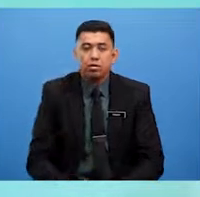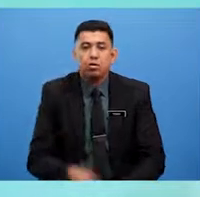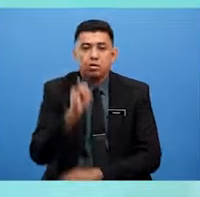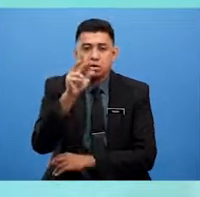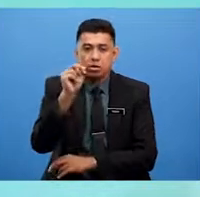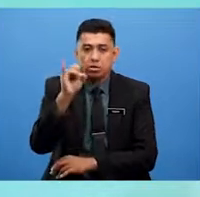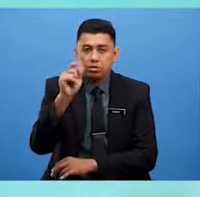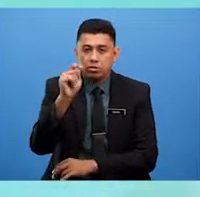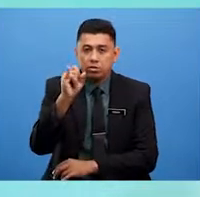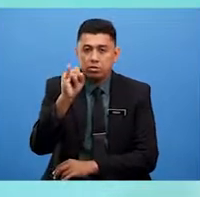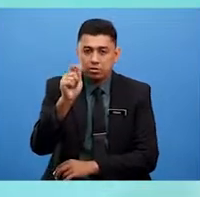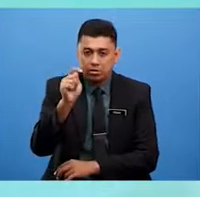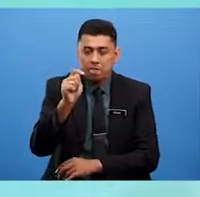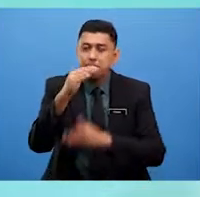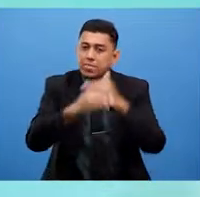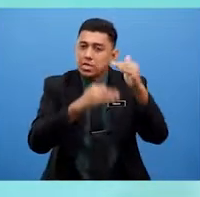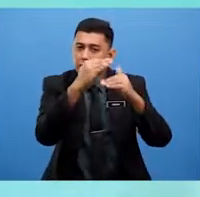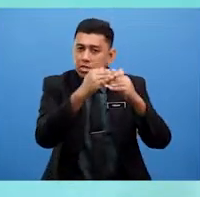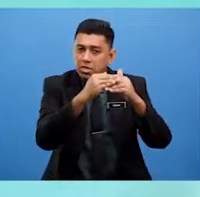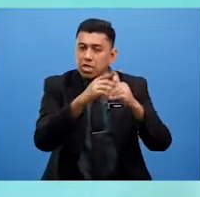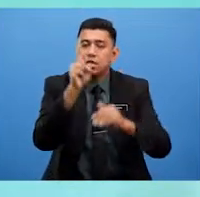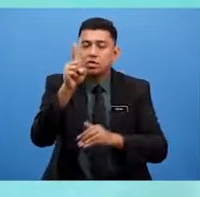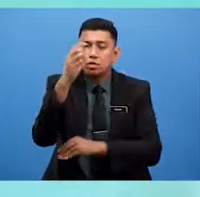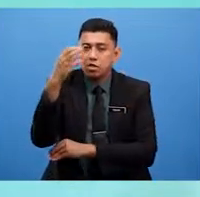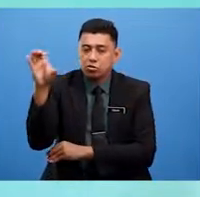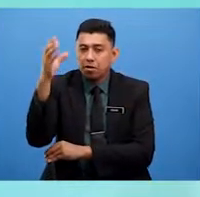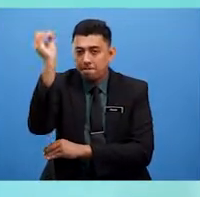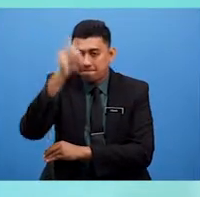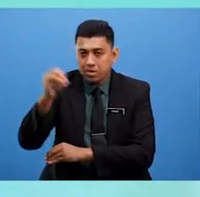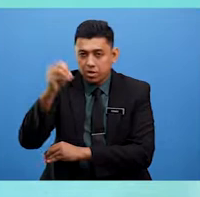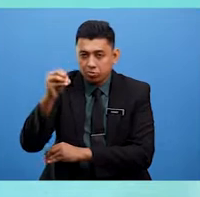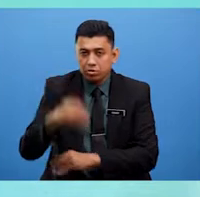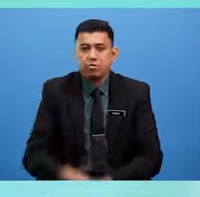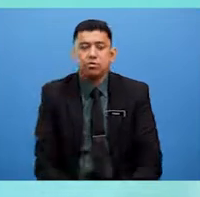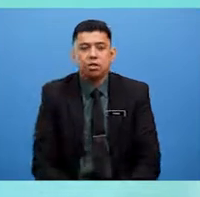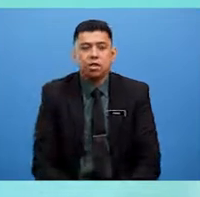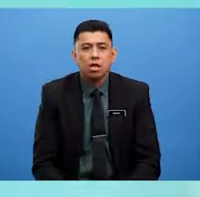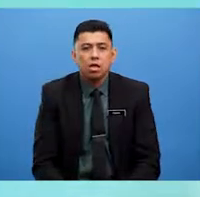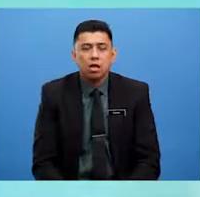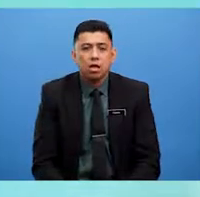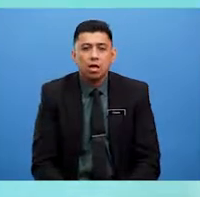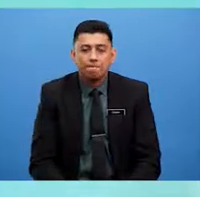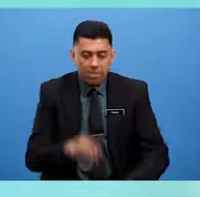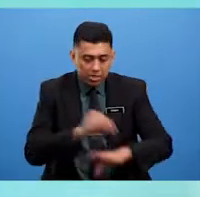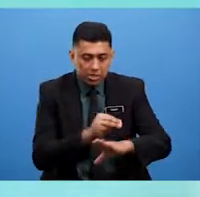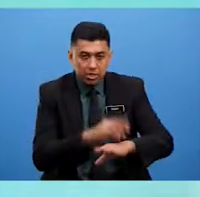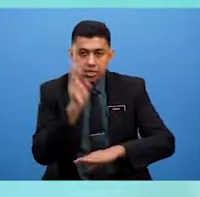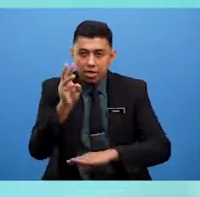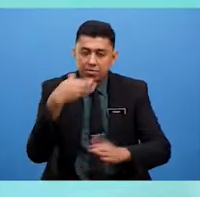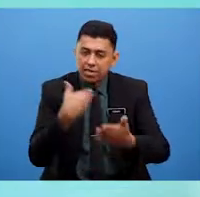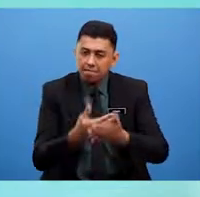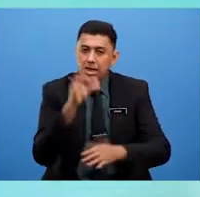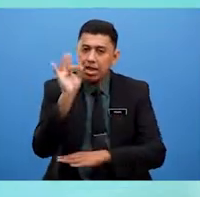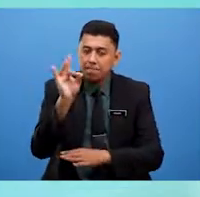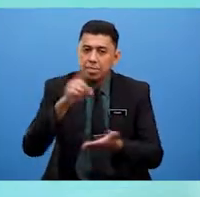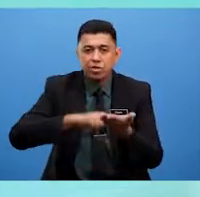boleh ditingkatkan sehingga 100%. Jangka masa bagi subfasa ini adalah antara 6 hingga